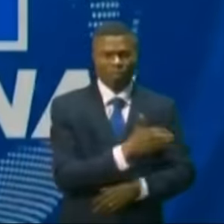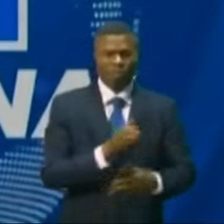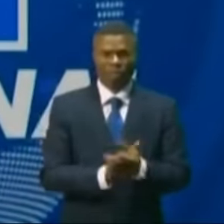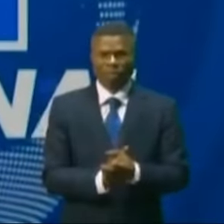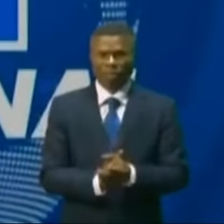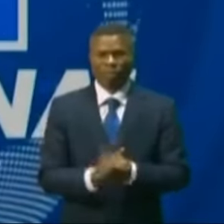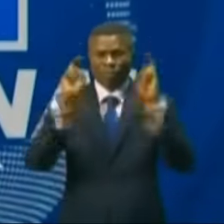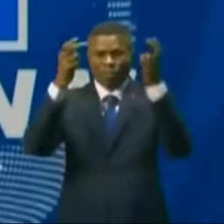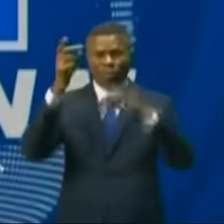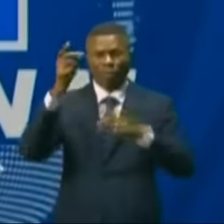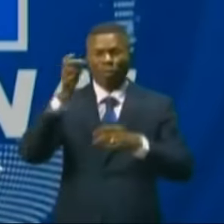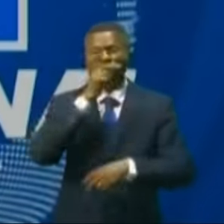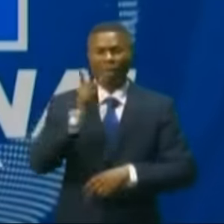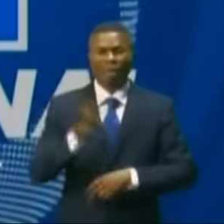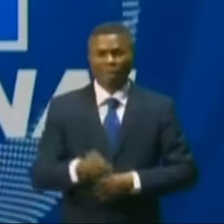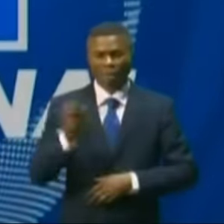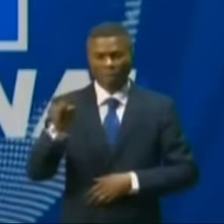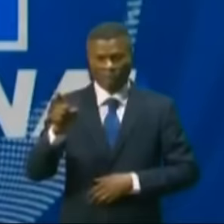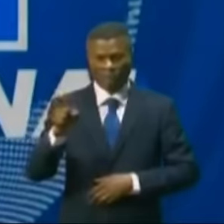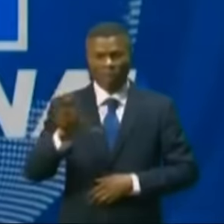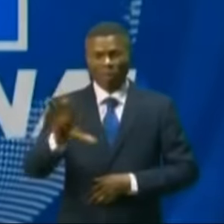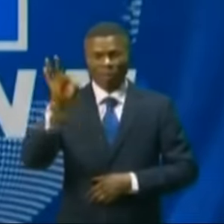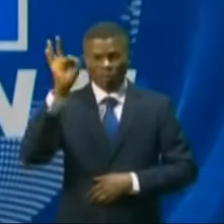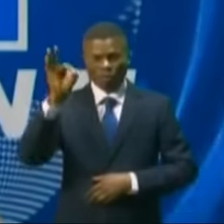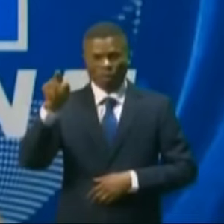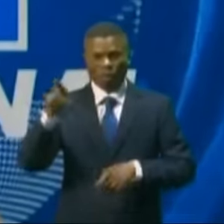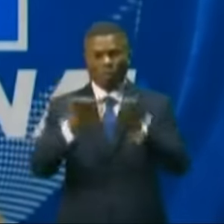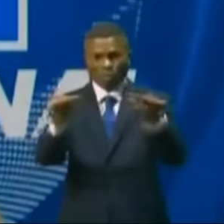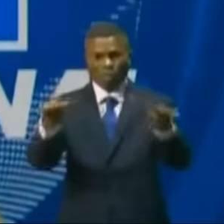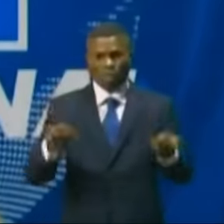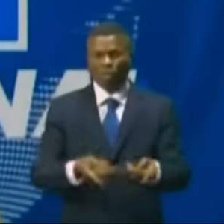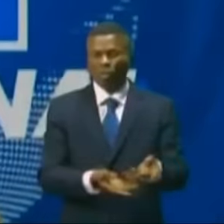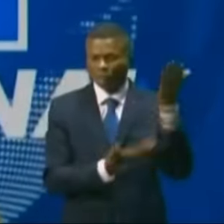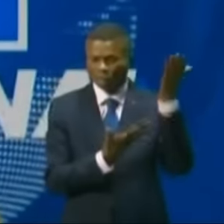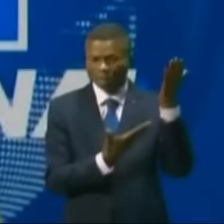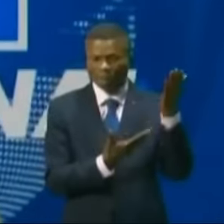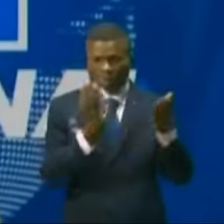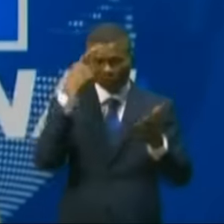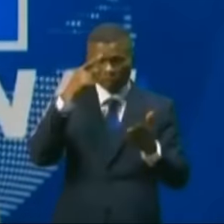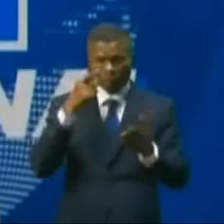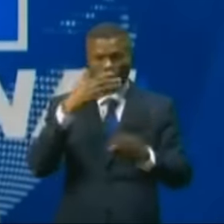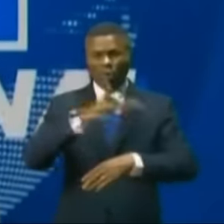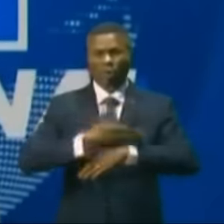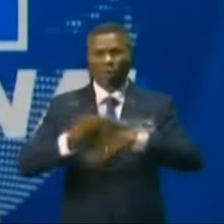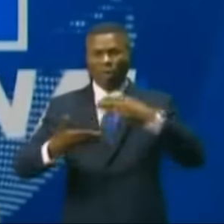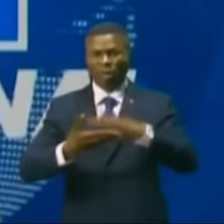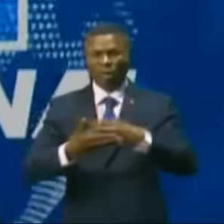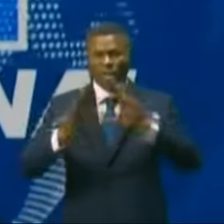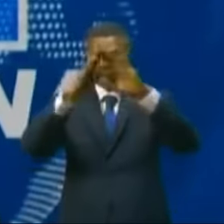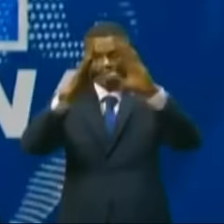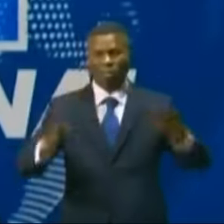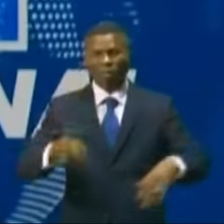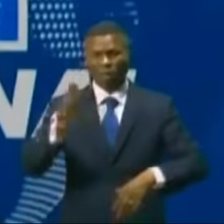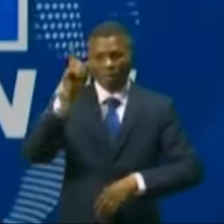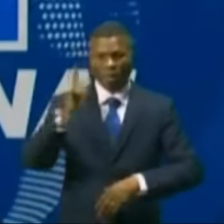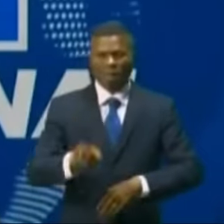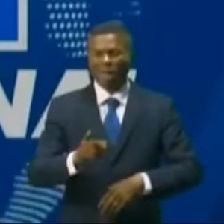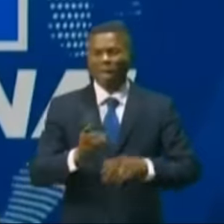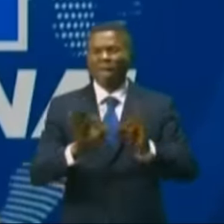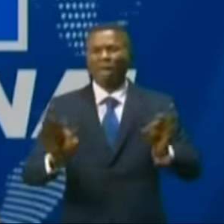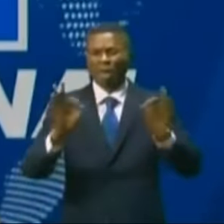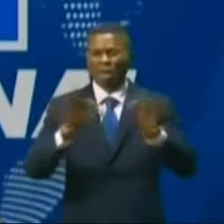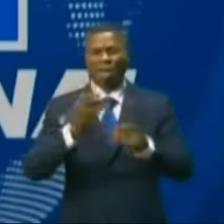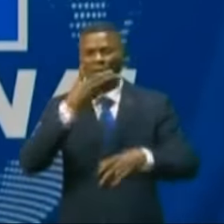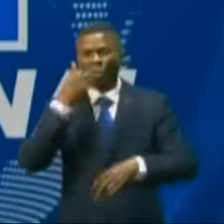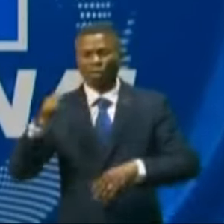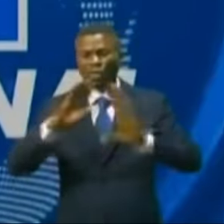La ville de Kisangani a été choisie comme site pilote pour la construction de logements décents et abordables pour